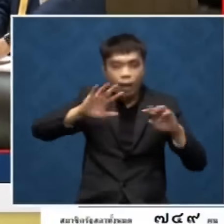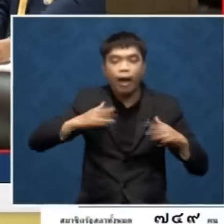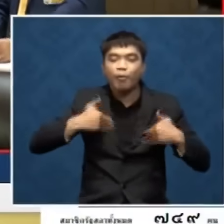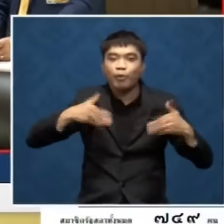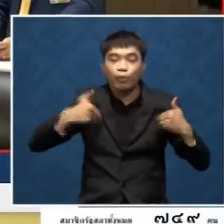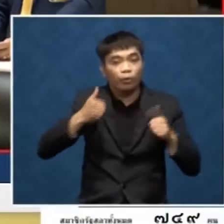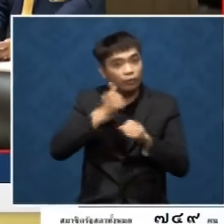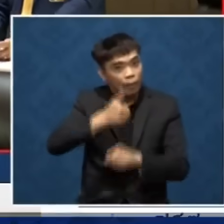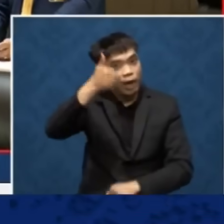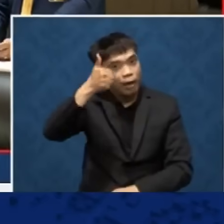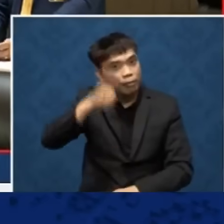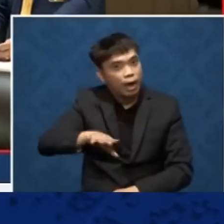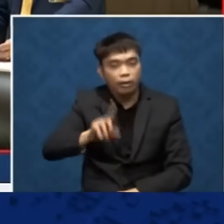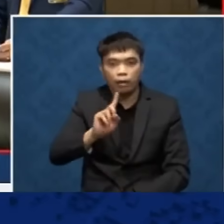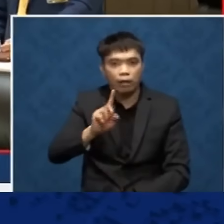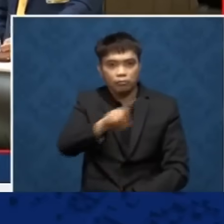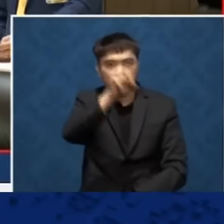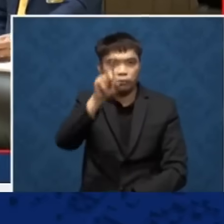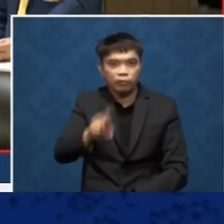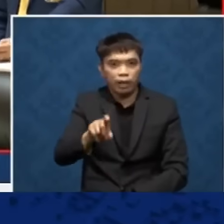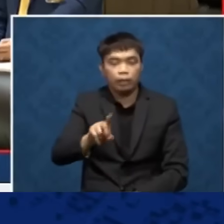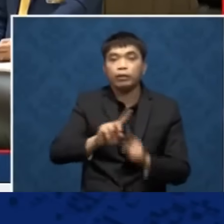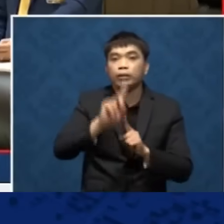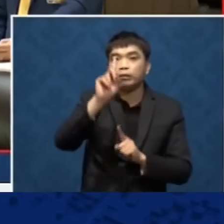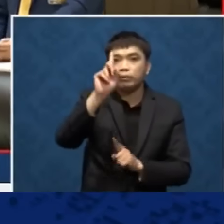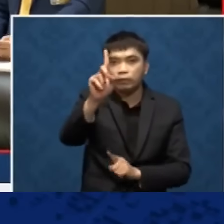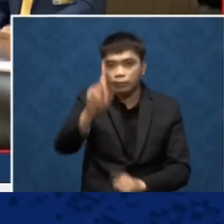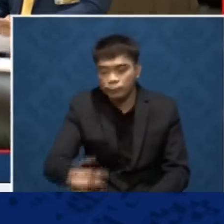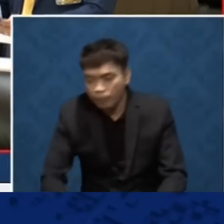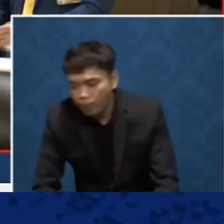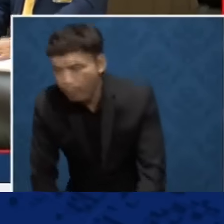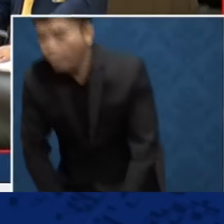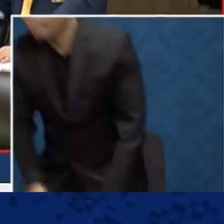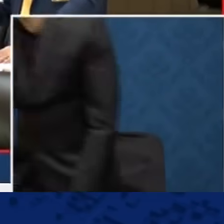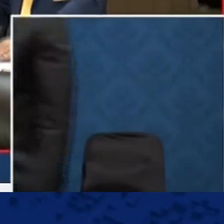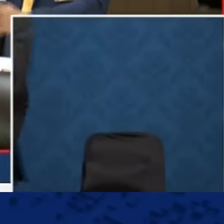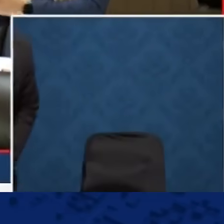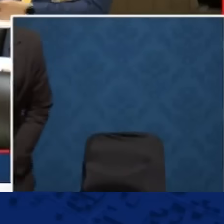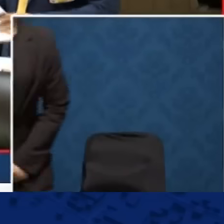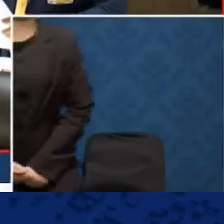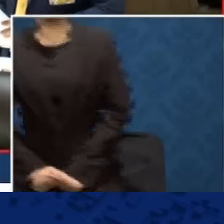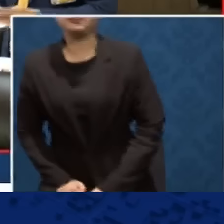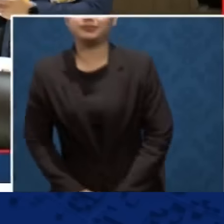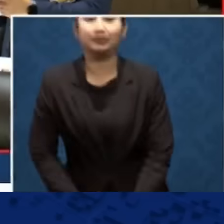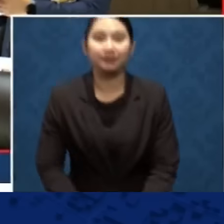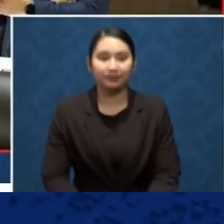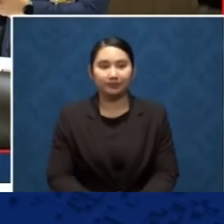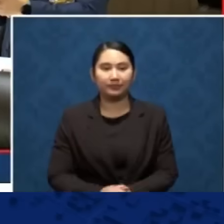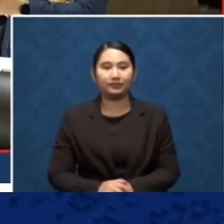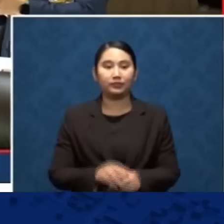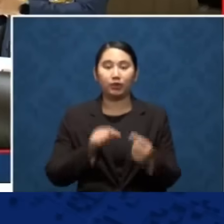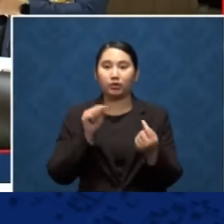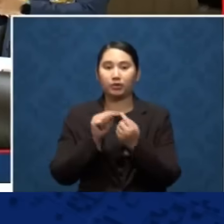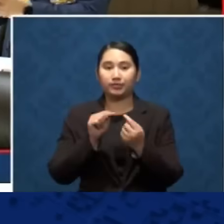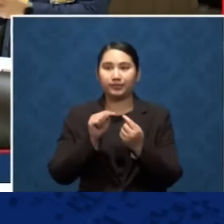ผมมีความสงสัยในประการที่หนึ่งเรายังหาแสวงหาความจงรักภักดีในการปก